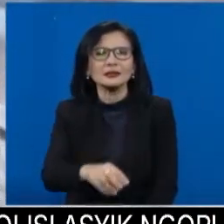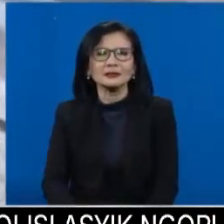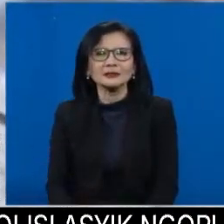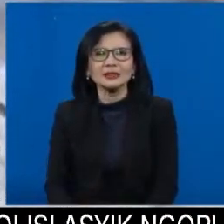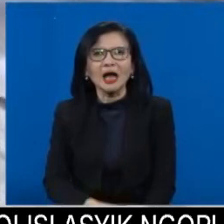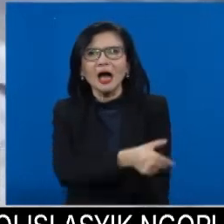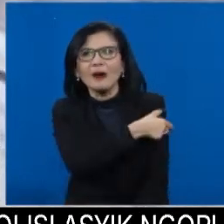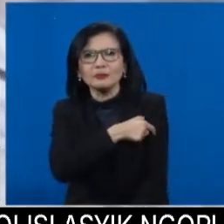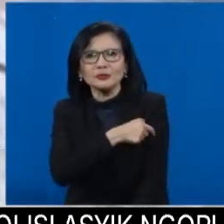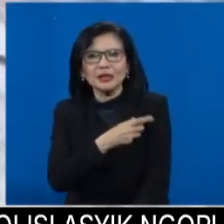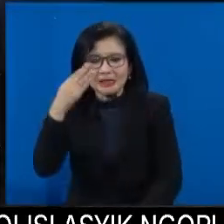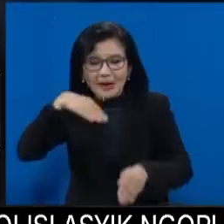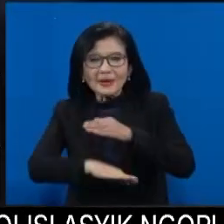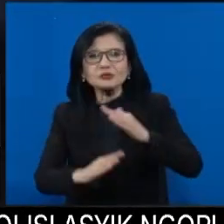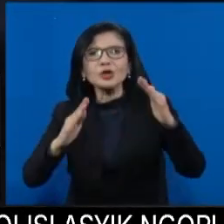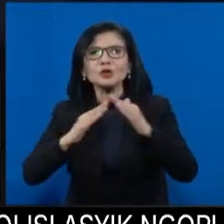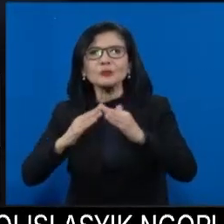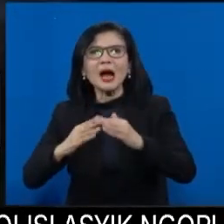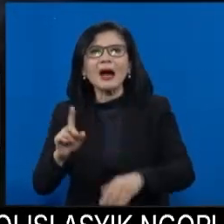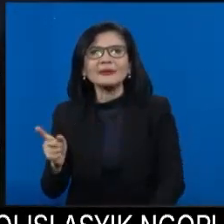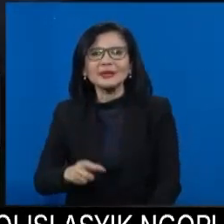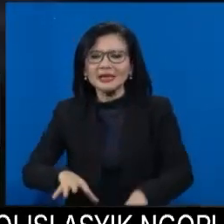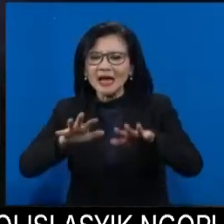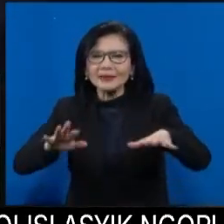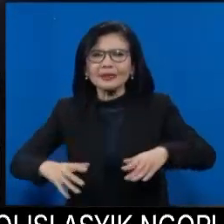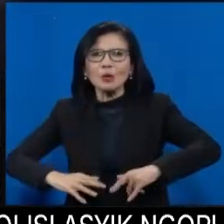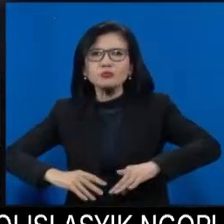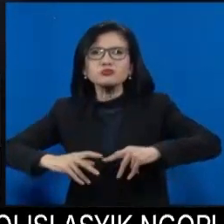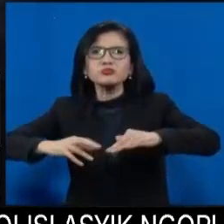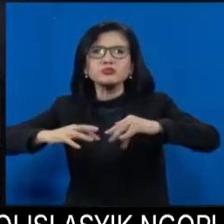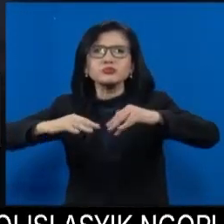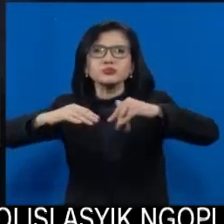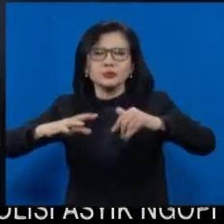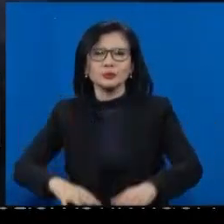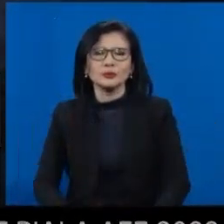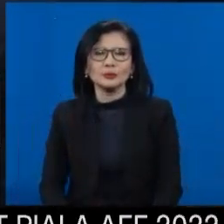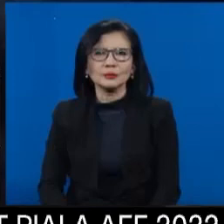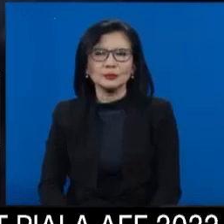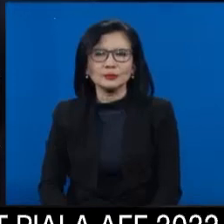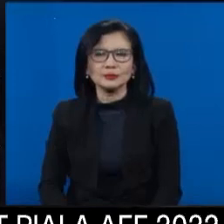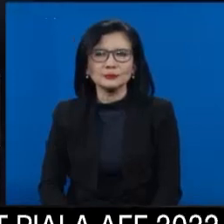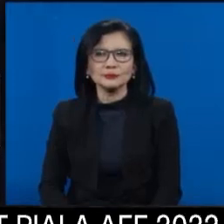Petugas menduga ular masuk ke permukiman karena habitat mereka terendam air akibat hujan.